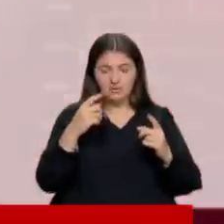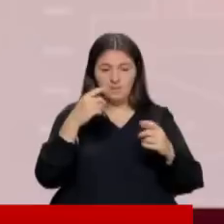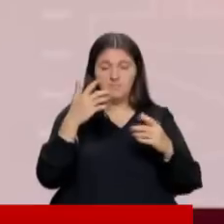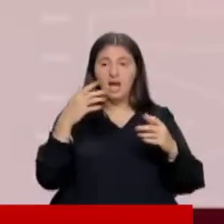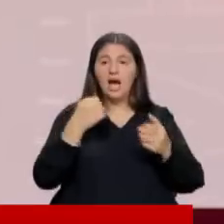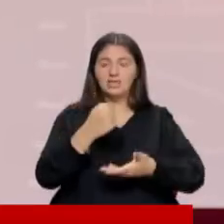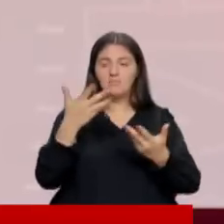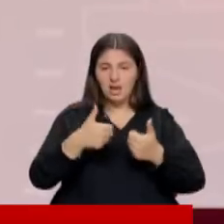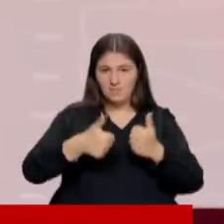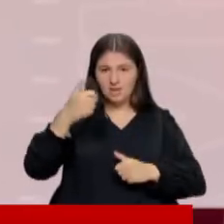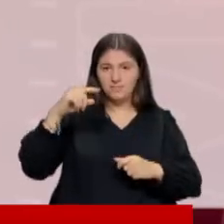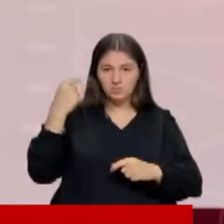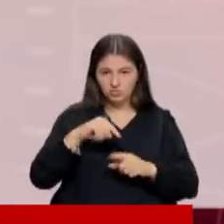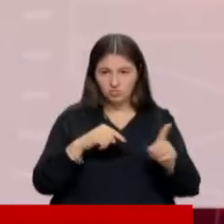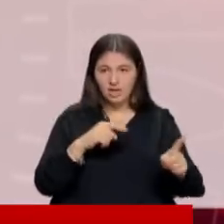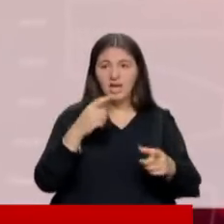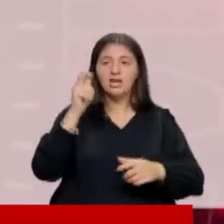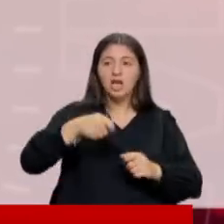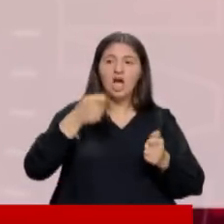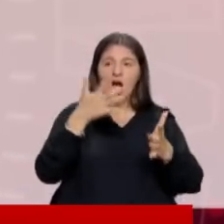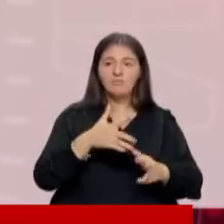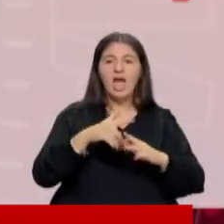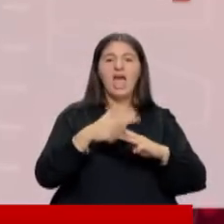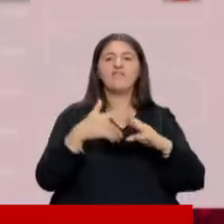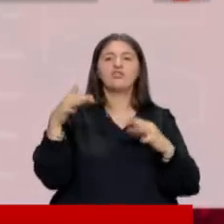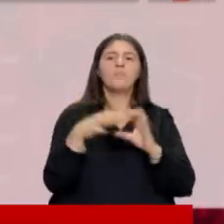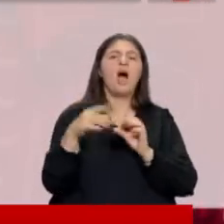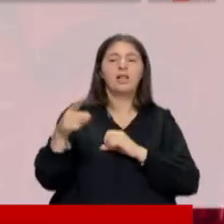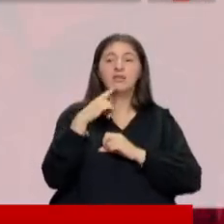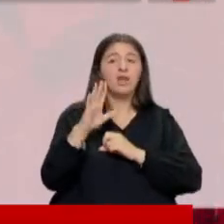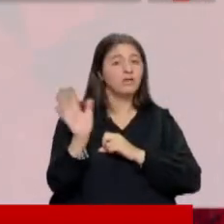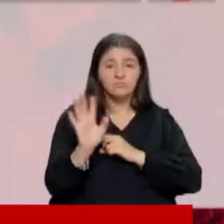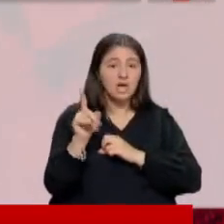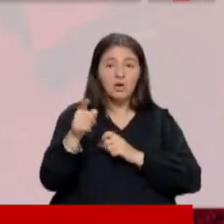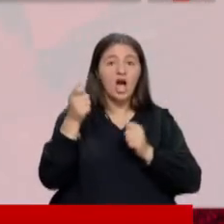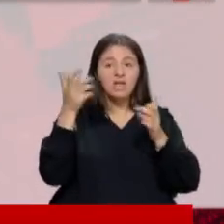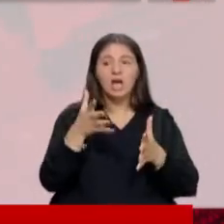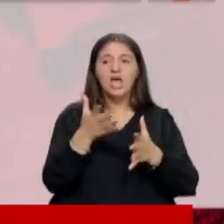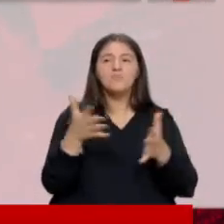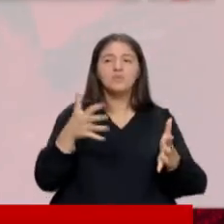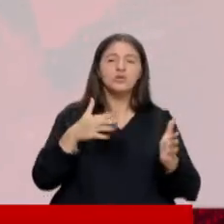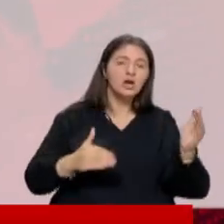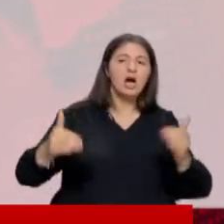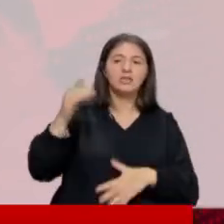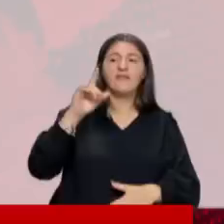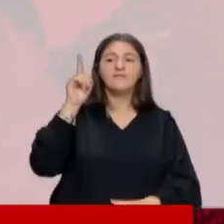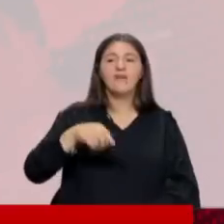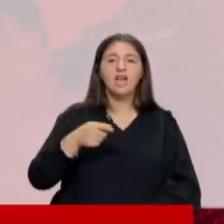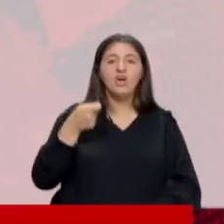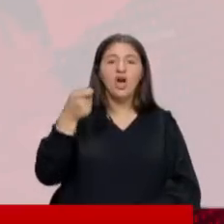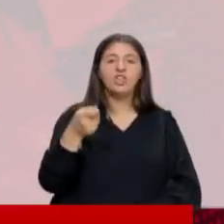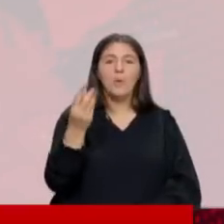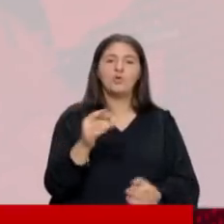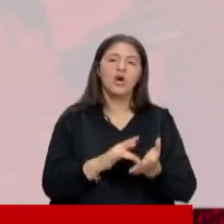Şimşek yüksek enflasyonu kredi kartı harcamalarına bağlamıştı Ancak o harcamalardaki en büyük artışın Vergi ödemeleri